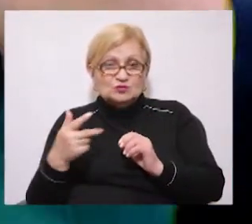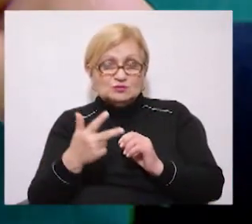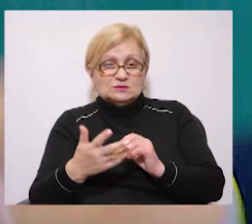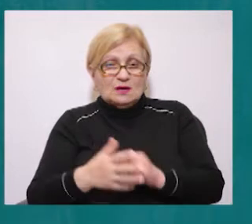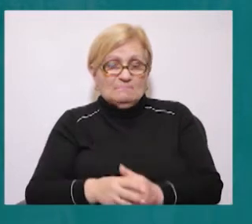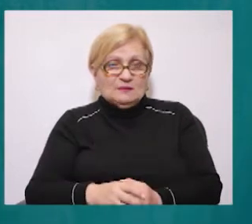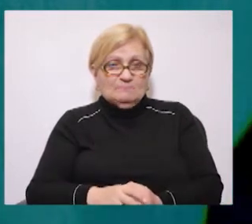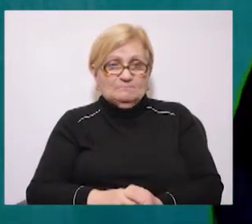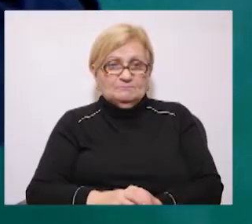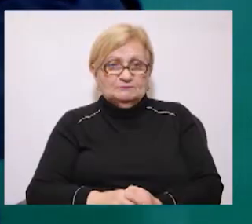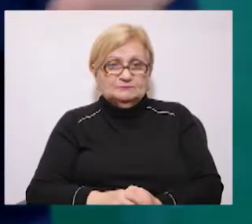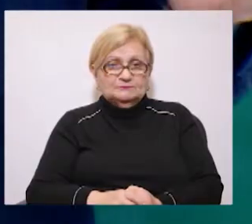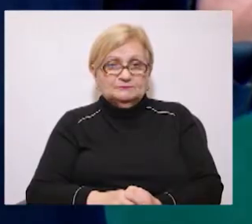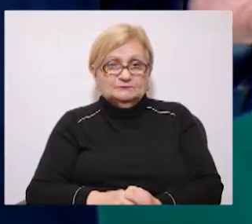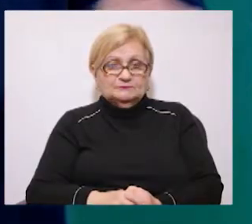3.